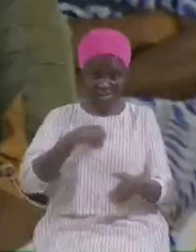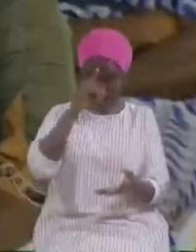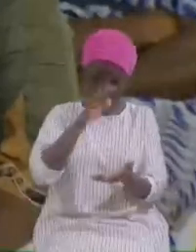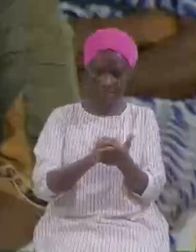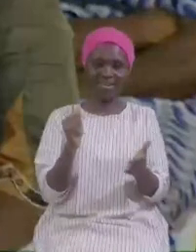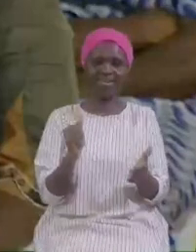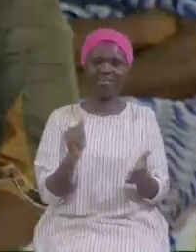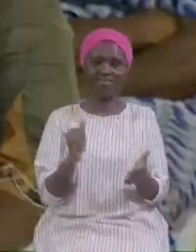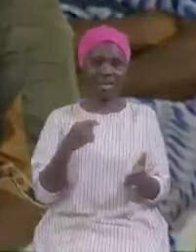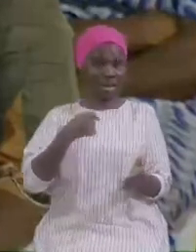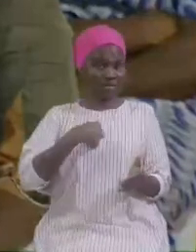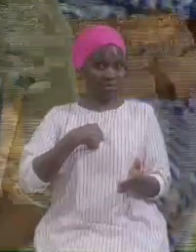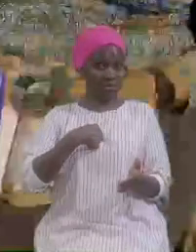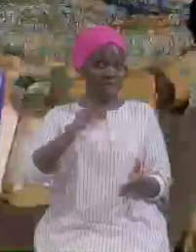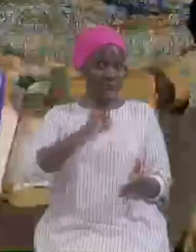Je crois pour toi.